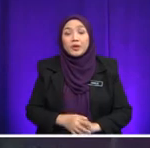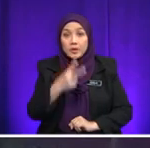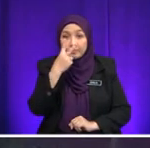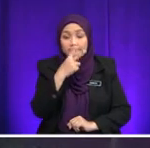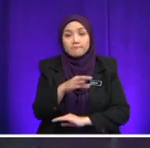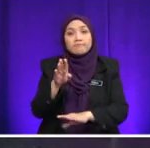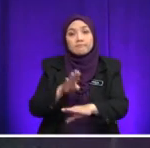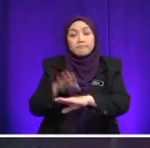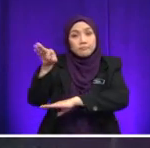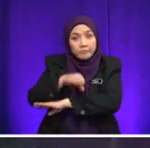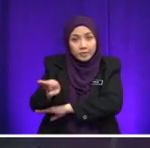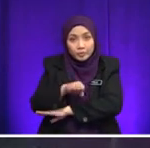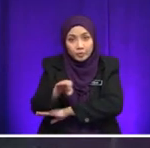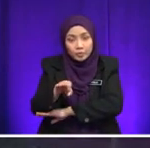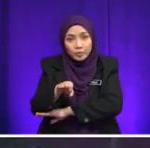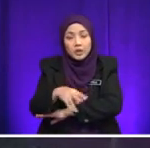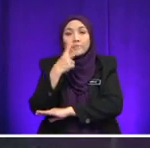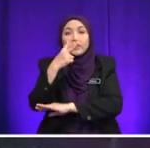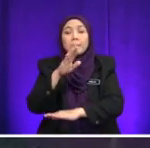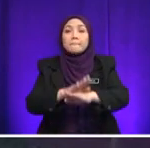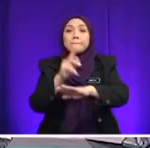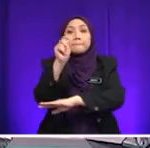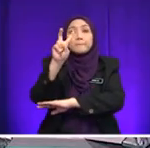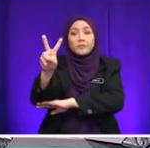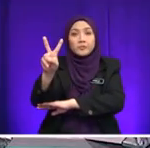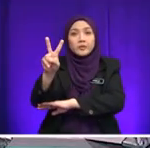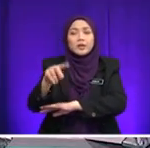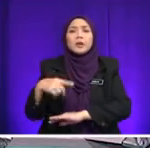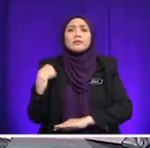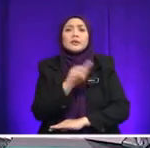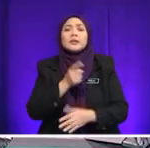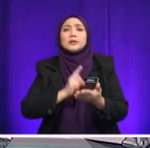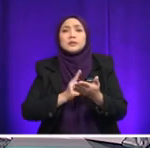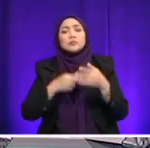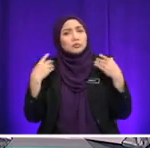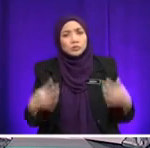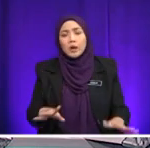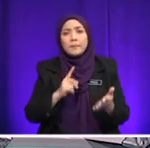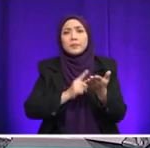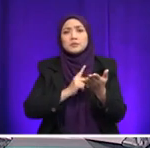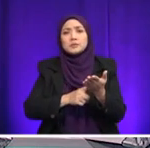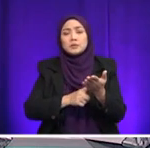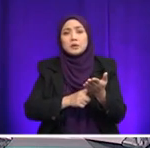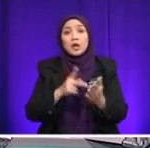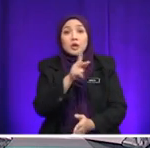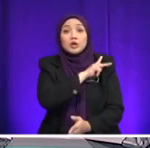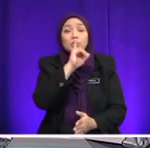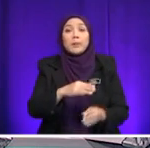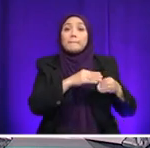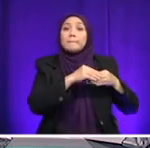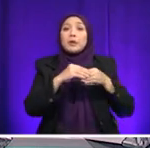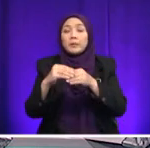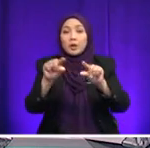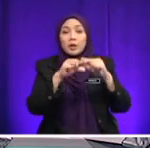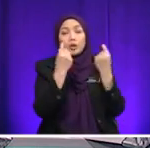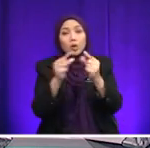yang menyebabkan ini adalah tokoh yang tadi kita bincangkan tokoh yang telah mengetuai atau pemimpin golongan yang